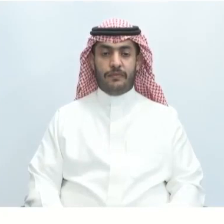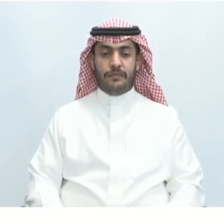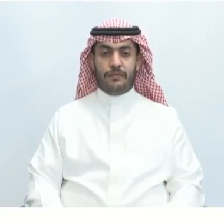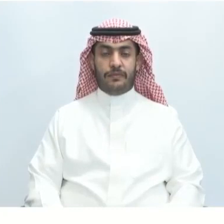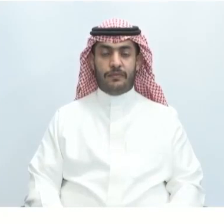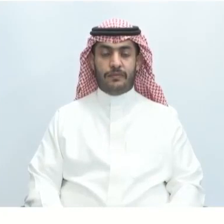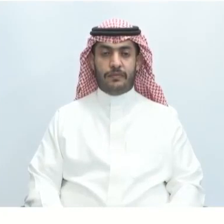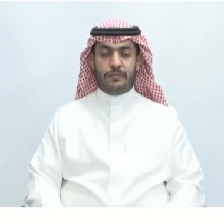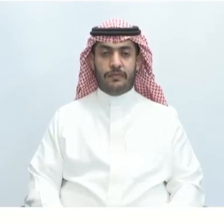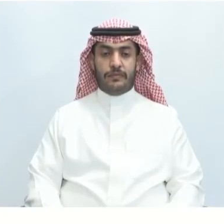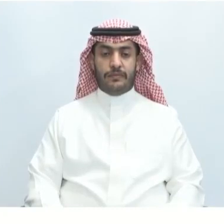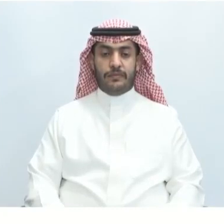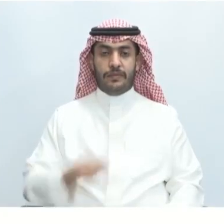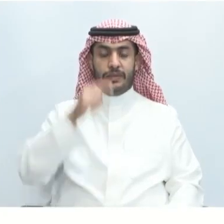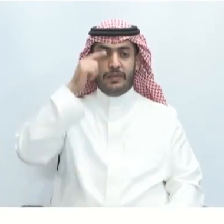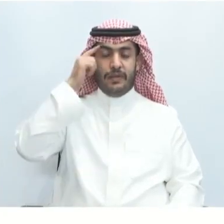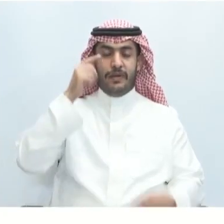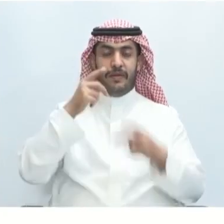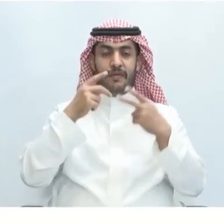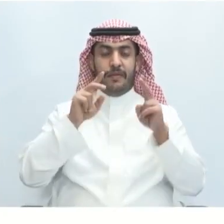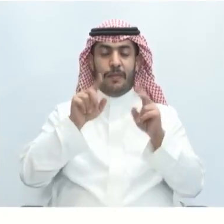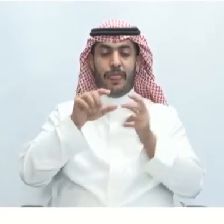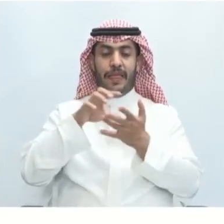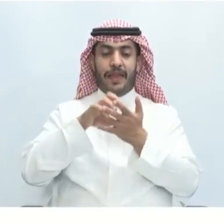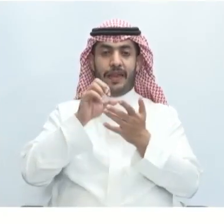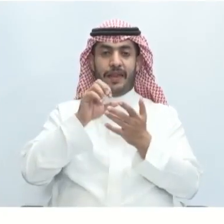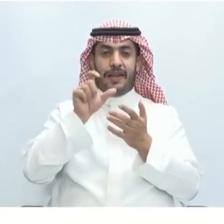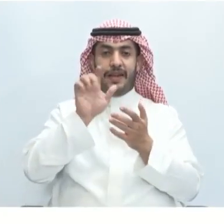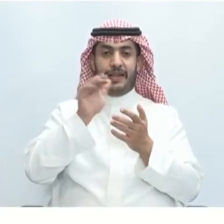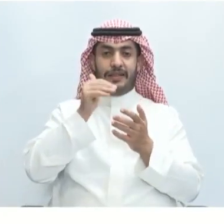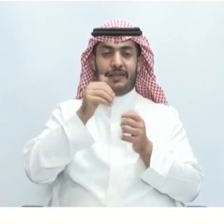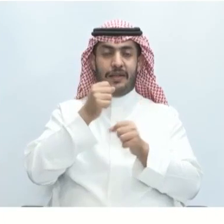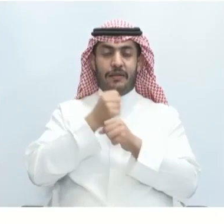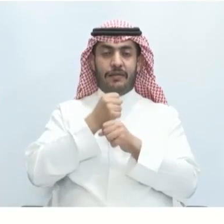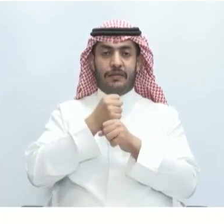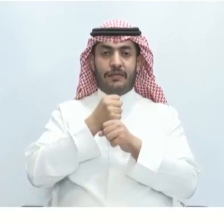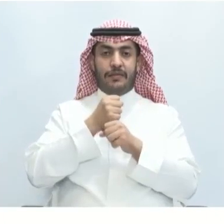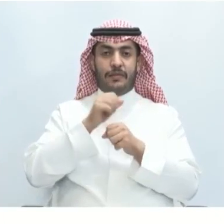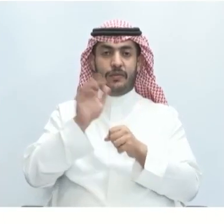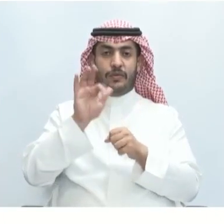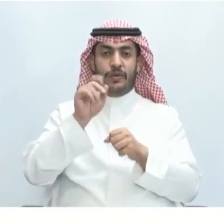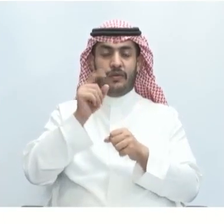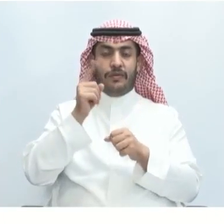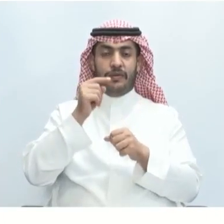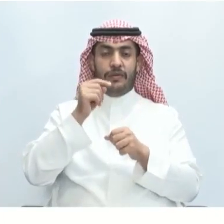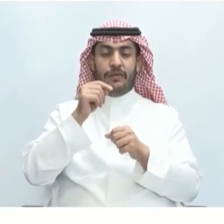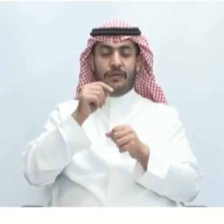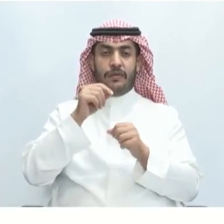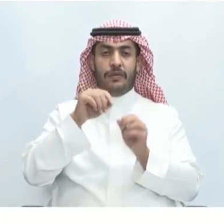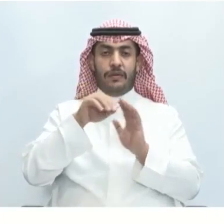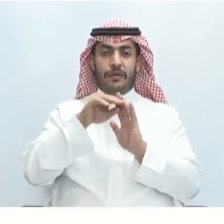اذا اذا اردنا ان نبدا في نسخ هذه الورقه والعمل عليها على ذات سولفر لابد